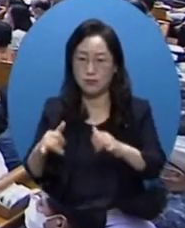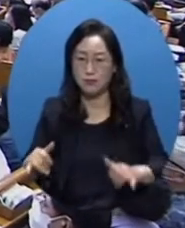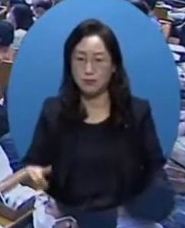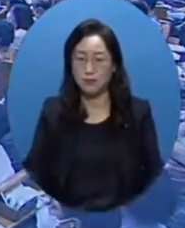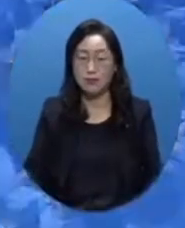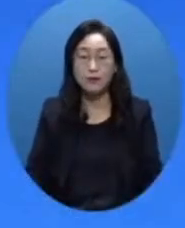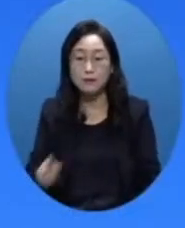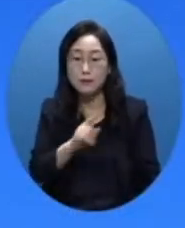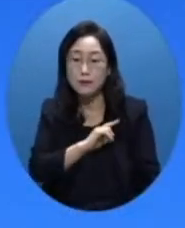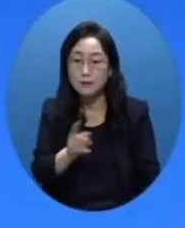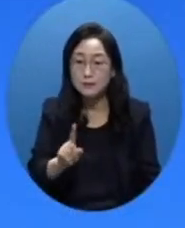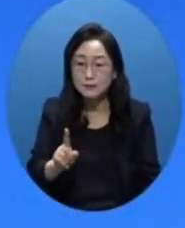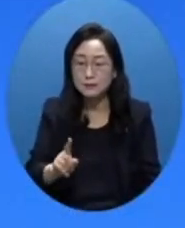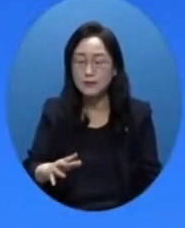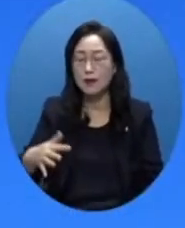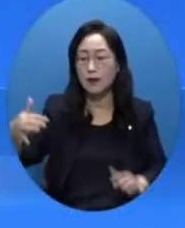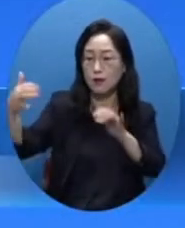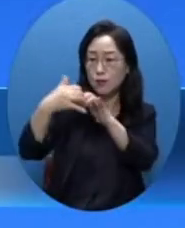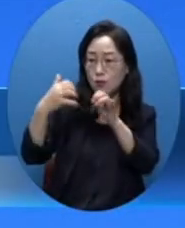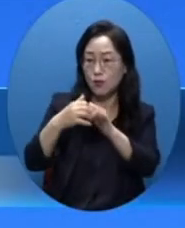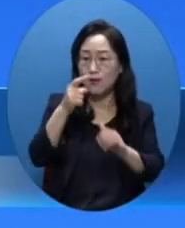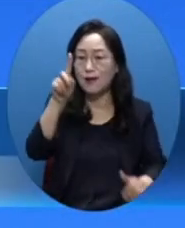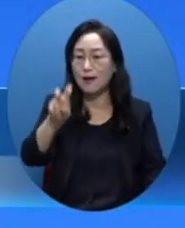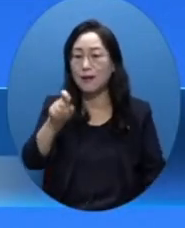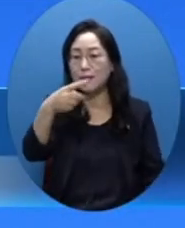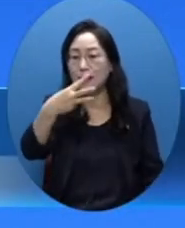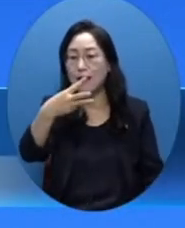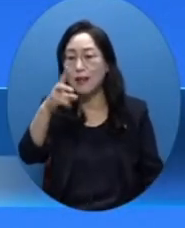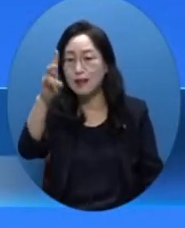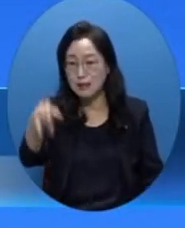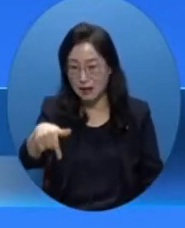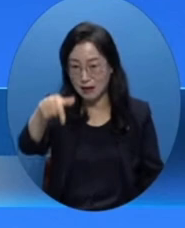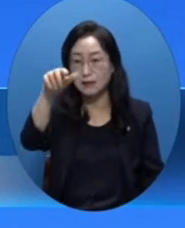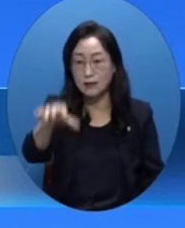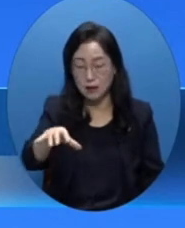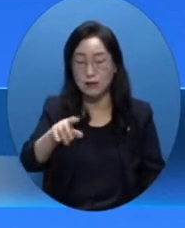먼저 우리를 공격해오는 아말렉에 대해서 함께 생각해 보기 원합니다.